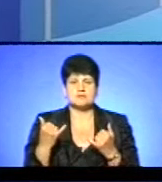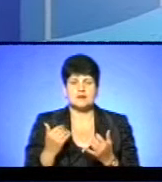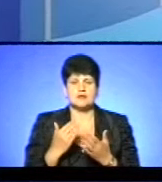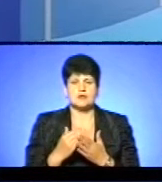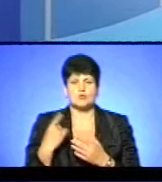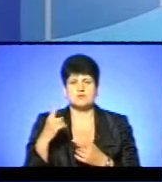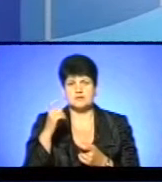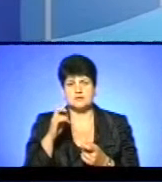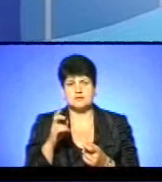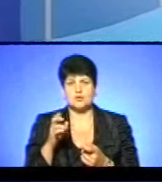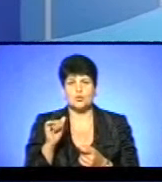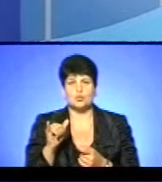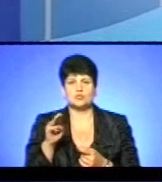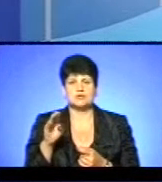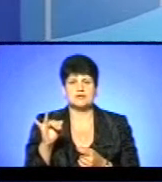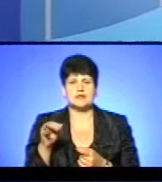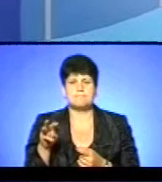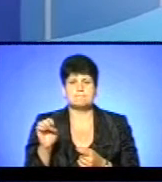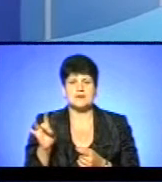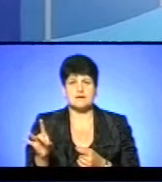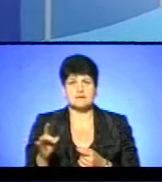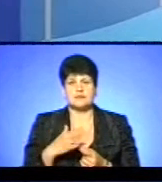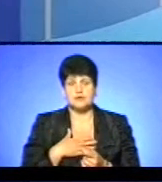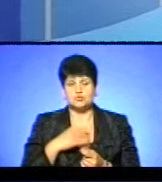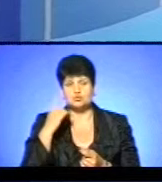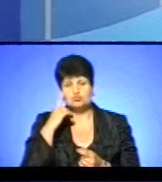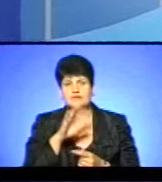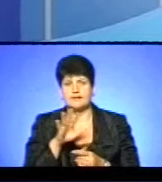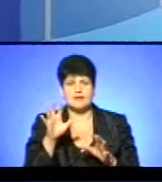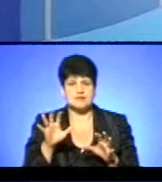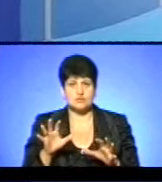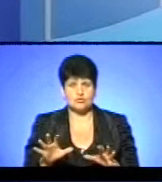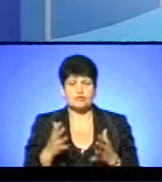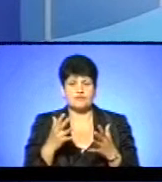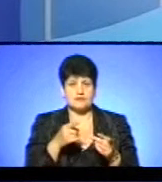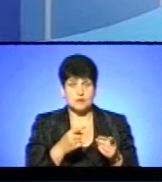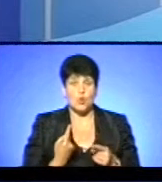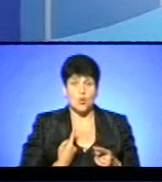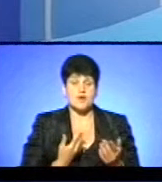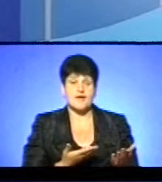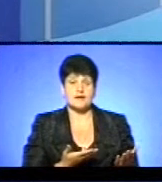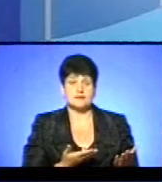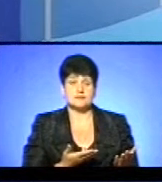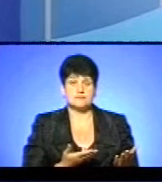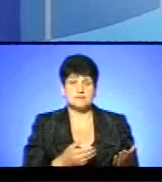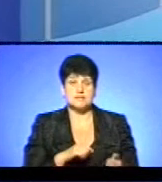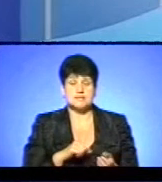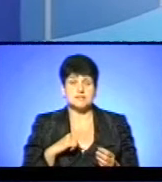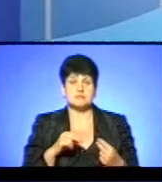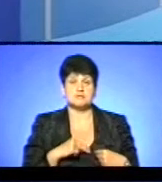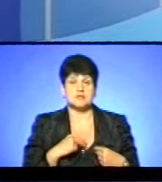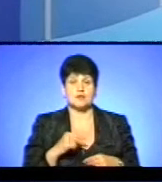адміністрація визнала УТМР, опять же, на нашу думку, це не закону, але визнали, беріть, охороняйте. Тобто ці самі працівники